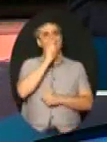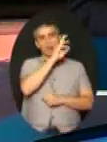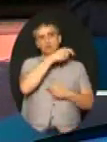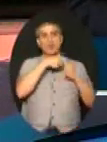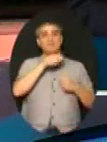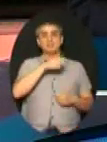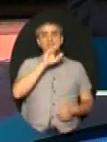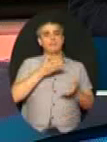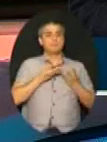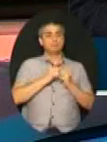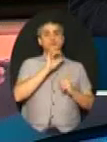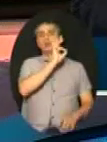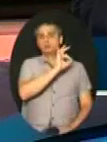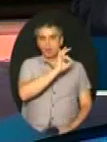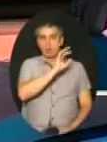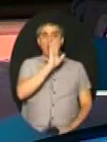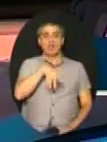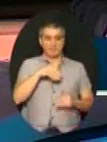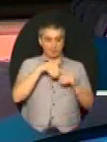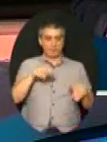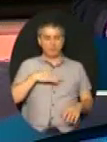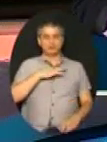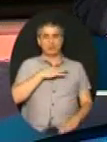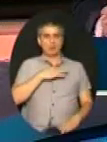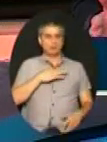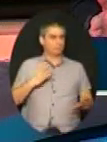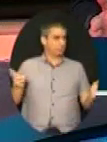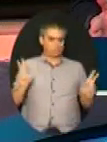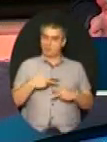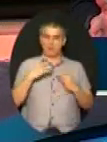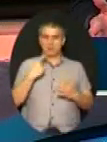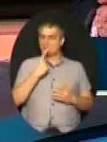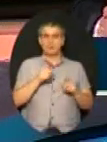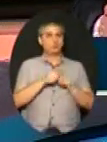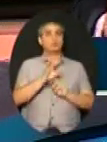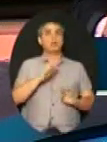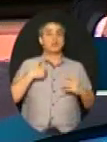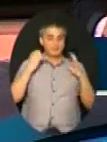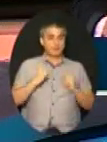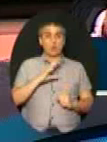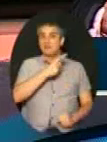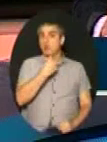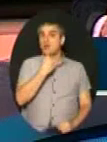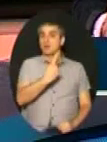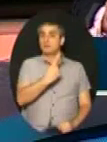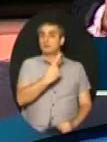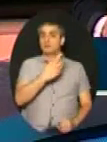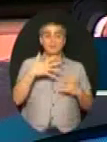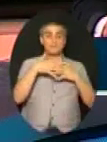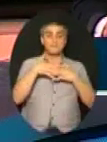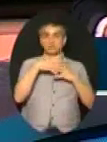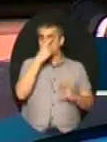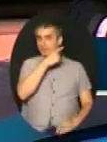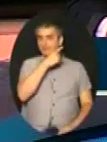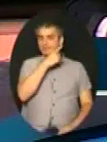כחבר כנסת, גם על בני משפחתו, גם על הגבולות שלנו. לא יכולה להיות אמירה כזאת. אני בטוחה שאם האמירה הזאת הייתה נאמרת בארצות